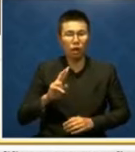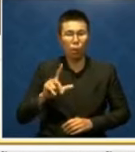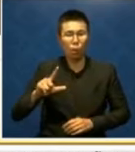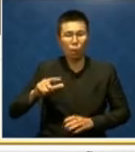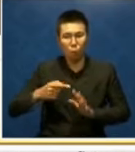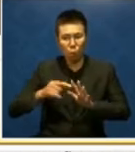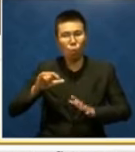ครับ